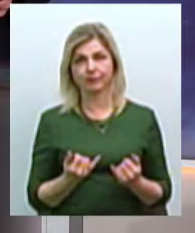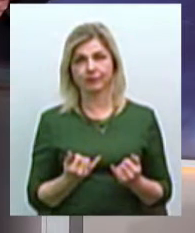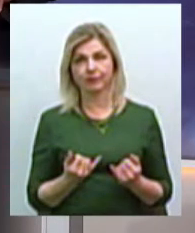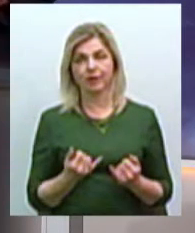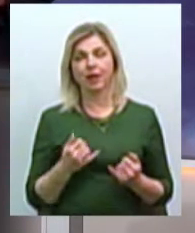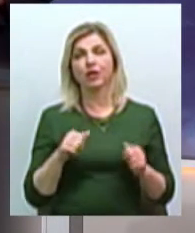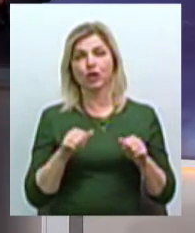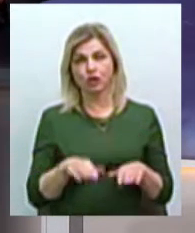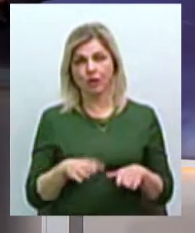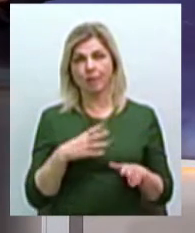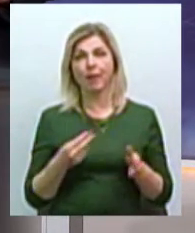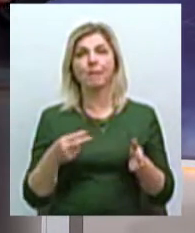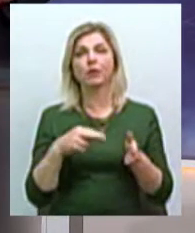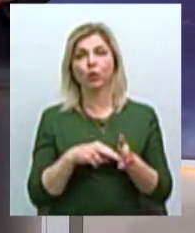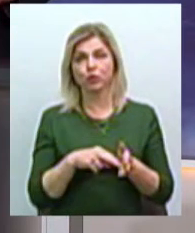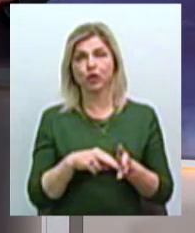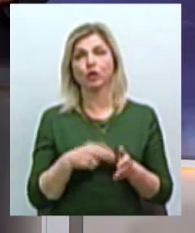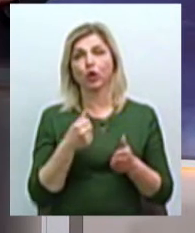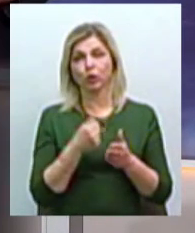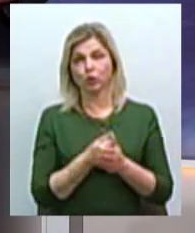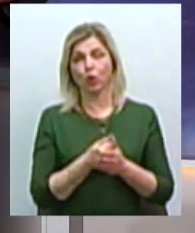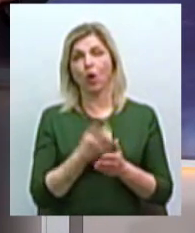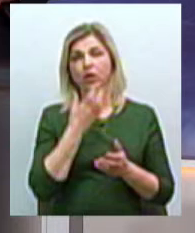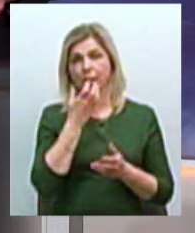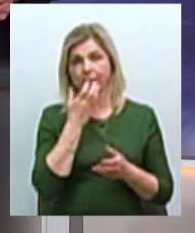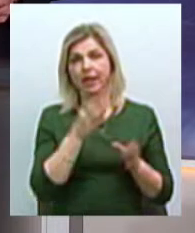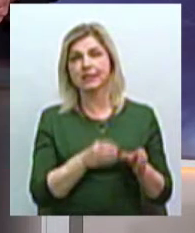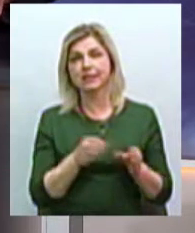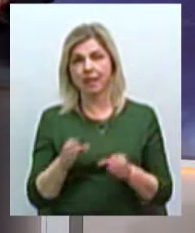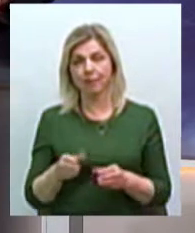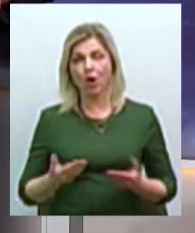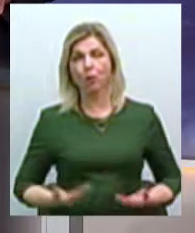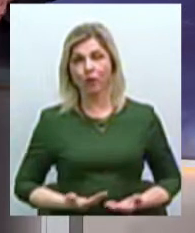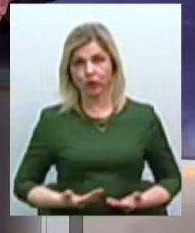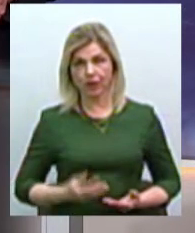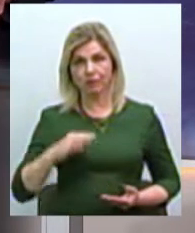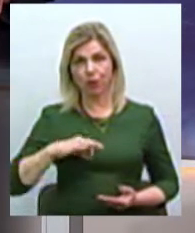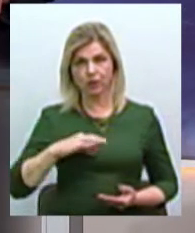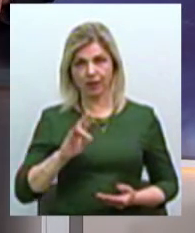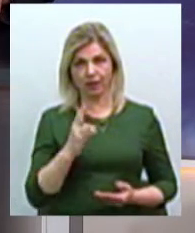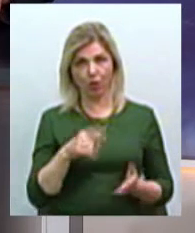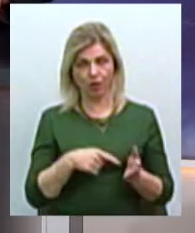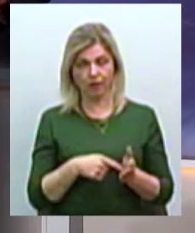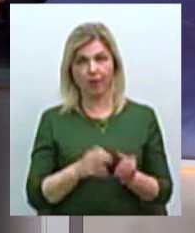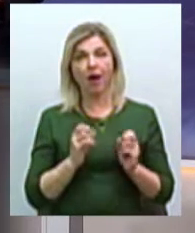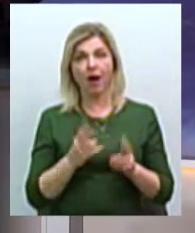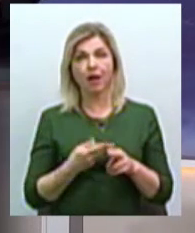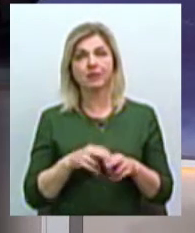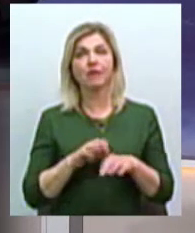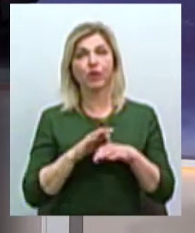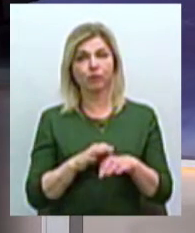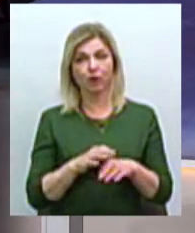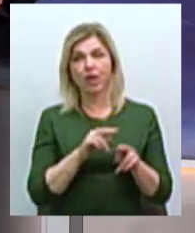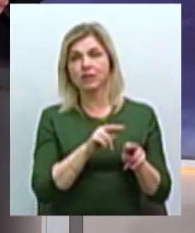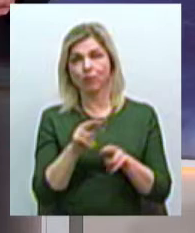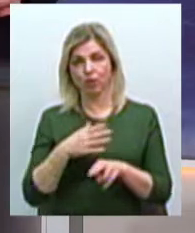було вирішено підключити до опалювальної системи побутових споживачів у Миколаєві. За тим, як це відбувалося, стежили